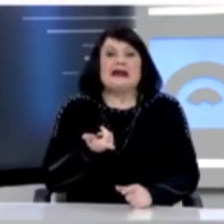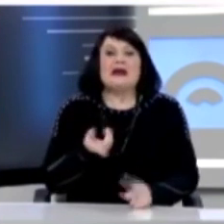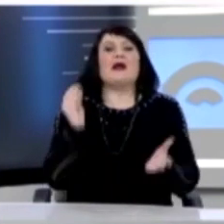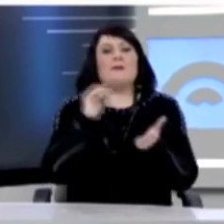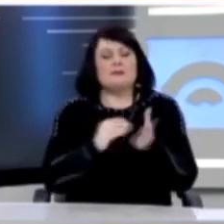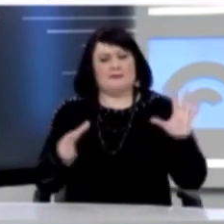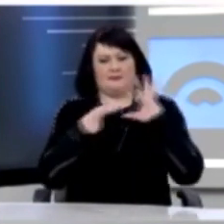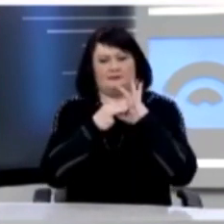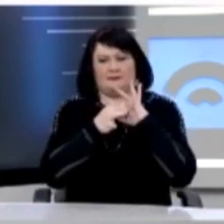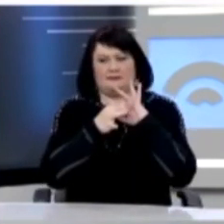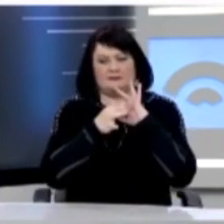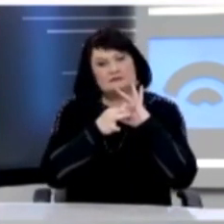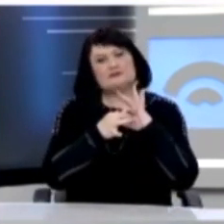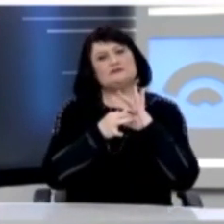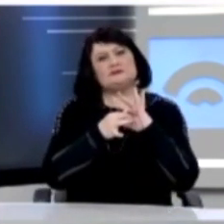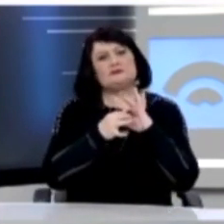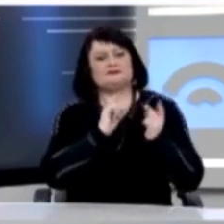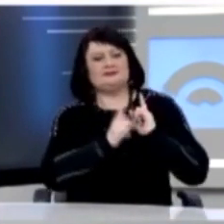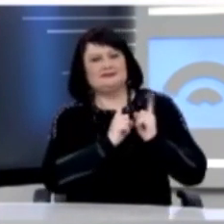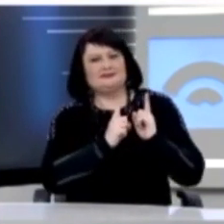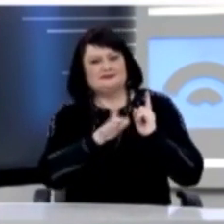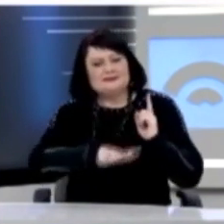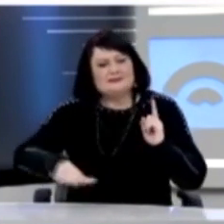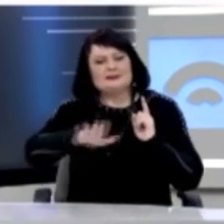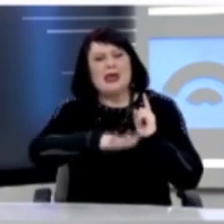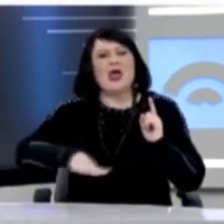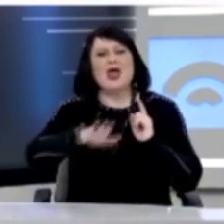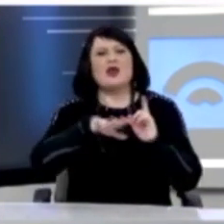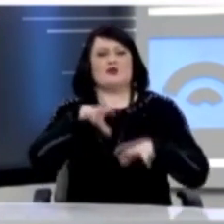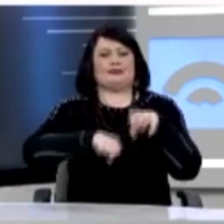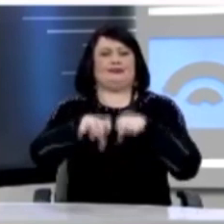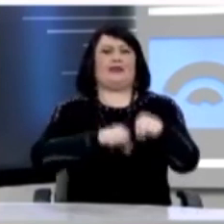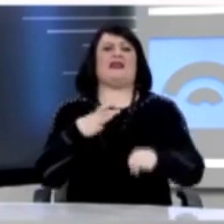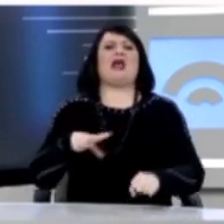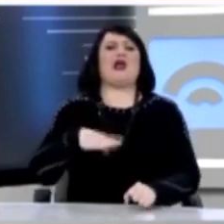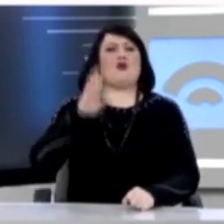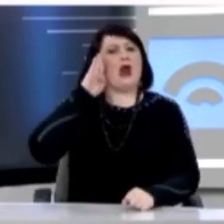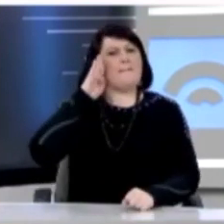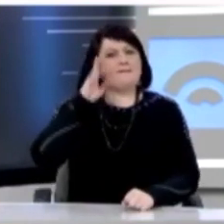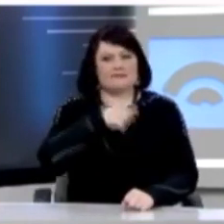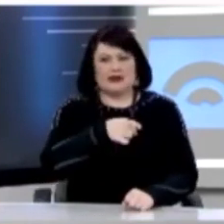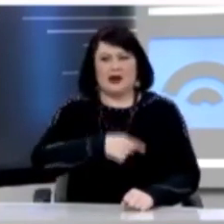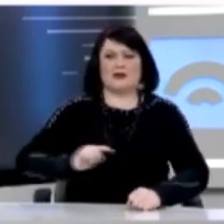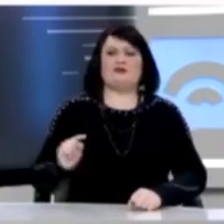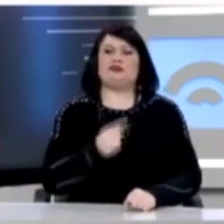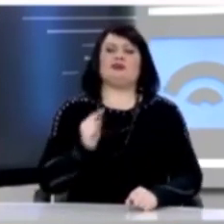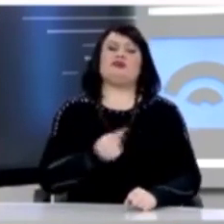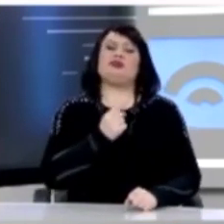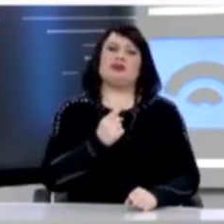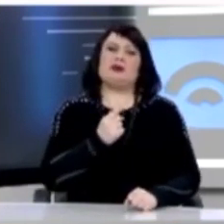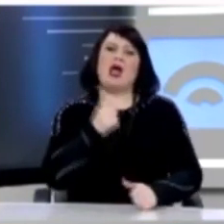κρίκο των υπεριαλιστικών διευθετήσεων στην περιοχή μας. Διευθετήσεις που ρίχνουν λάδι στη φωτιά